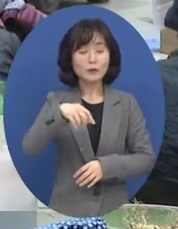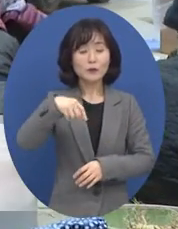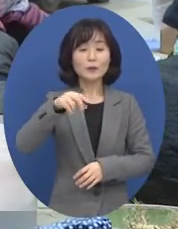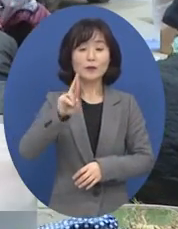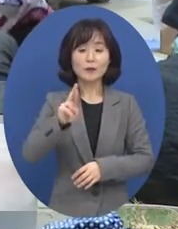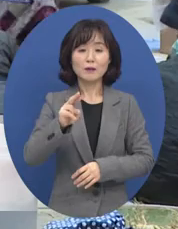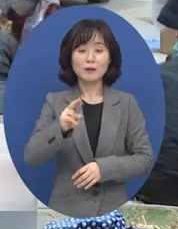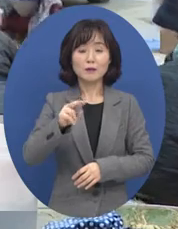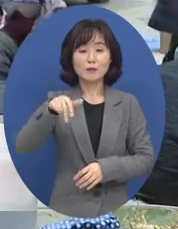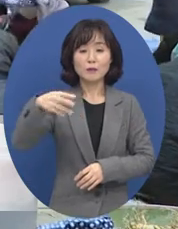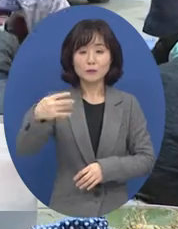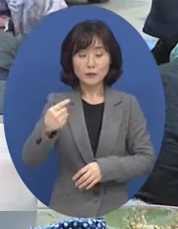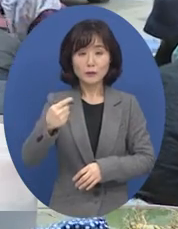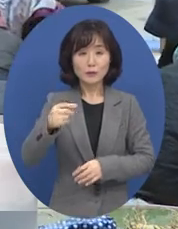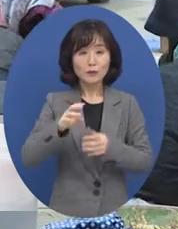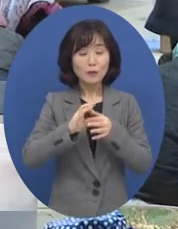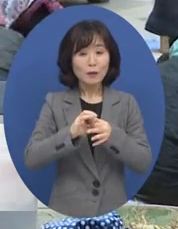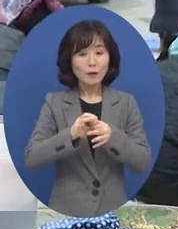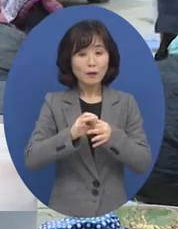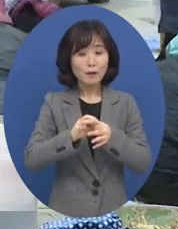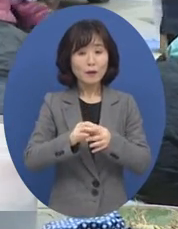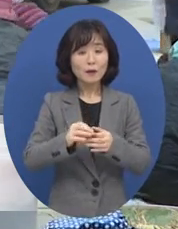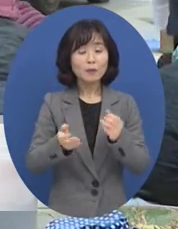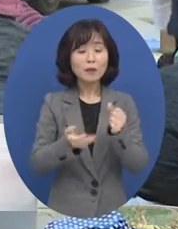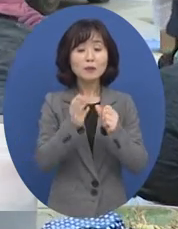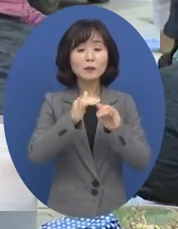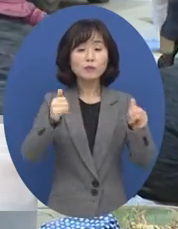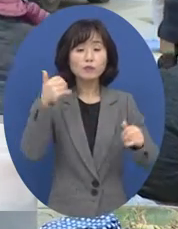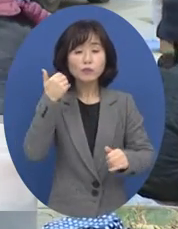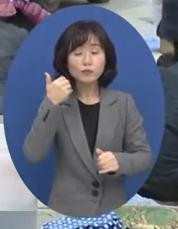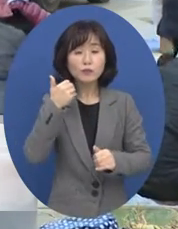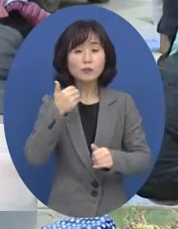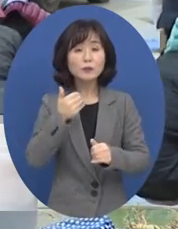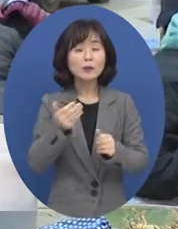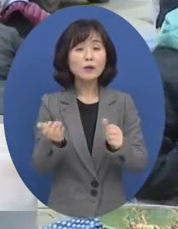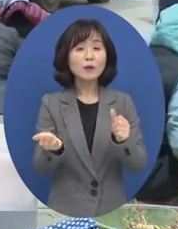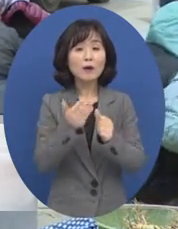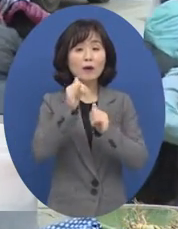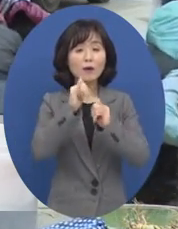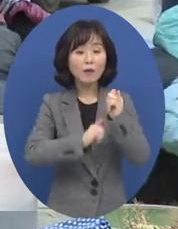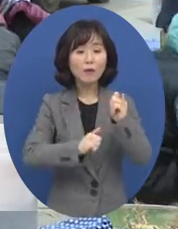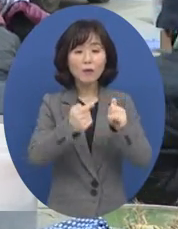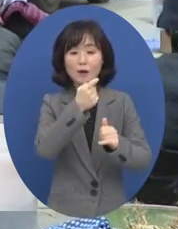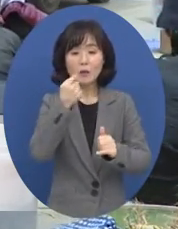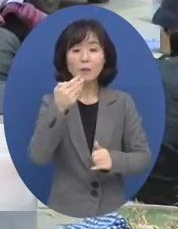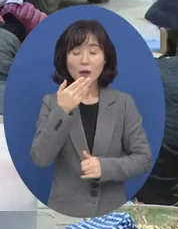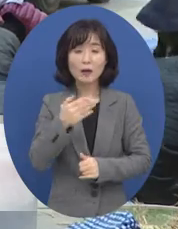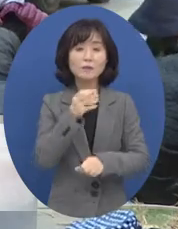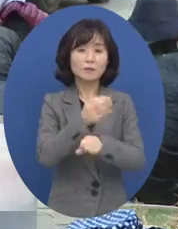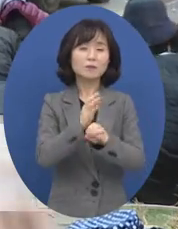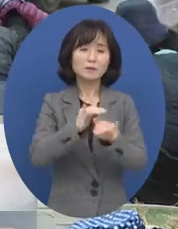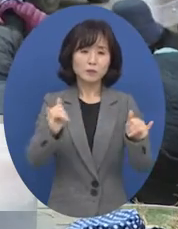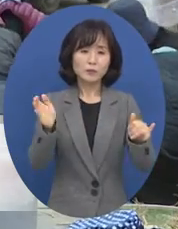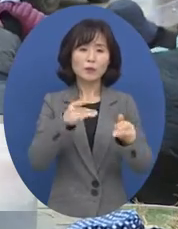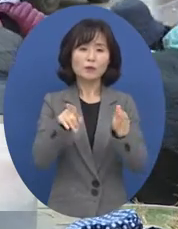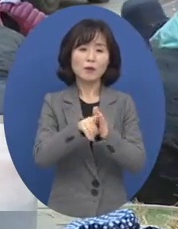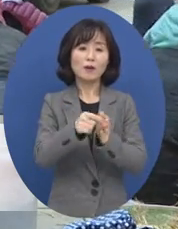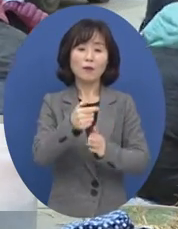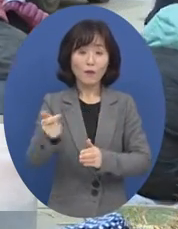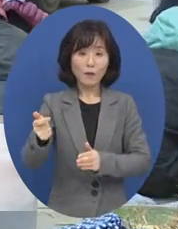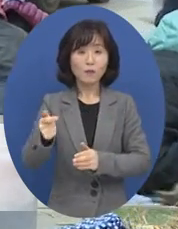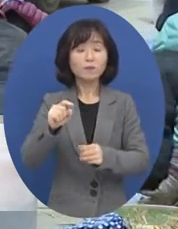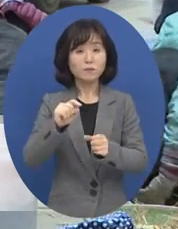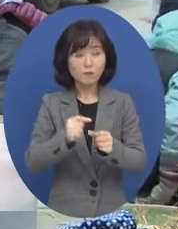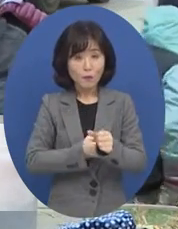QR코드로 생산자까지 누군지 생산 이력을 확인할 수 있으니까 소비자들로부터 더 신뢰를 받다 보니까 현지 반응이